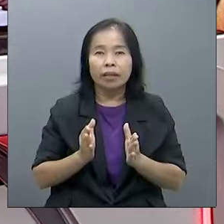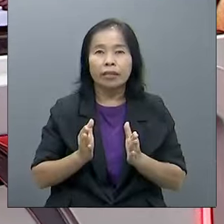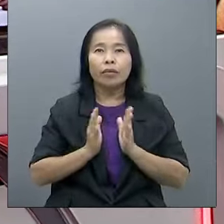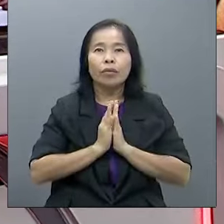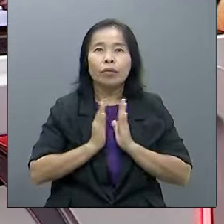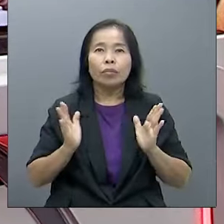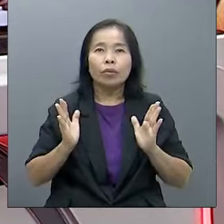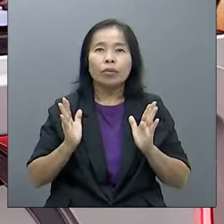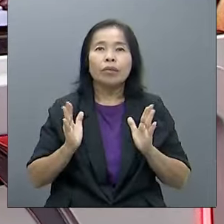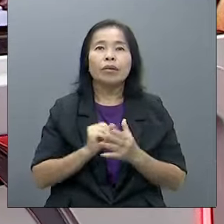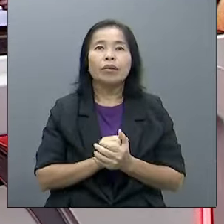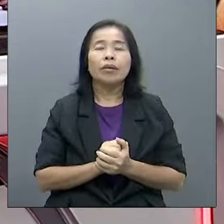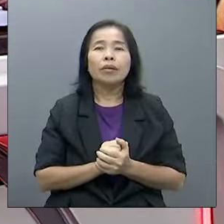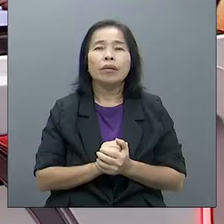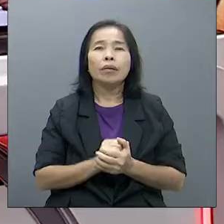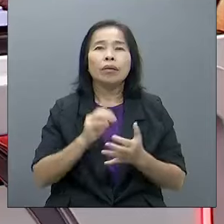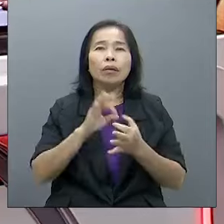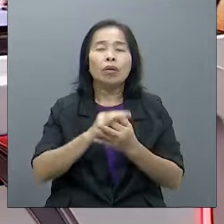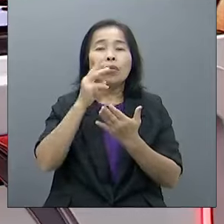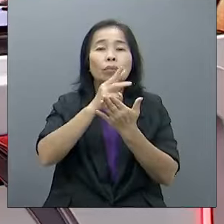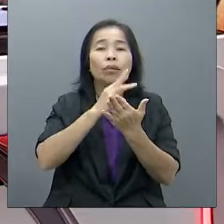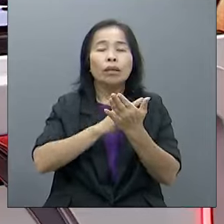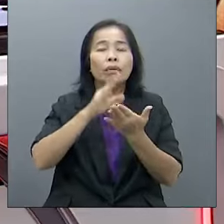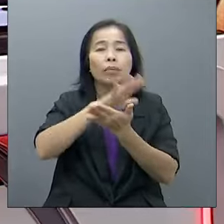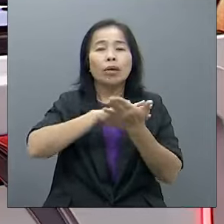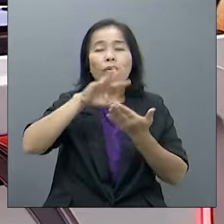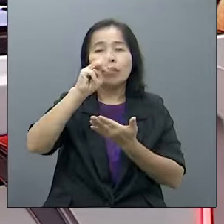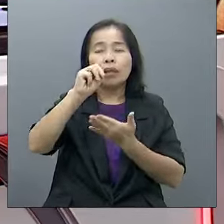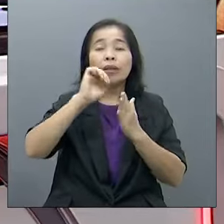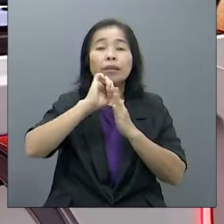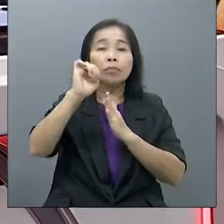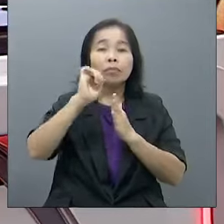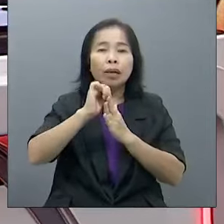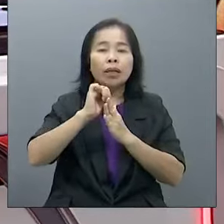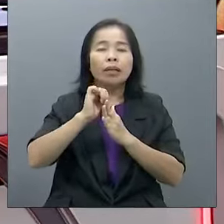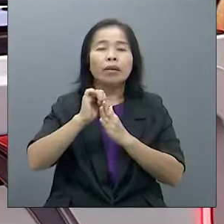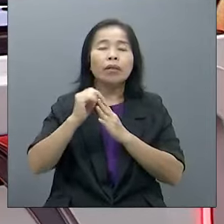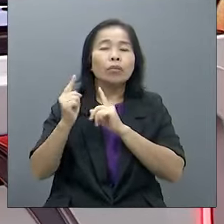นักวิชาการด้านรัฐศาสตร์จากมหาวิทยาลัยเชียงใหม่ที่มาร่วมพูดคุยกับเราในวันนี้นะครับขอบคุณครับ